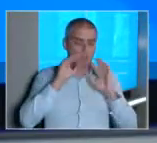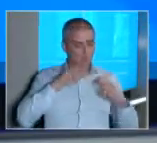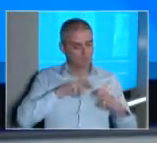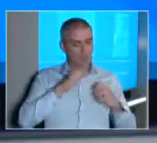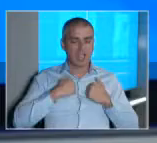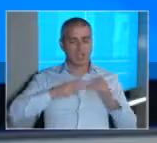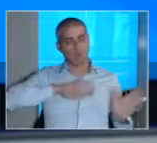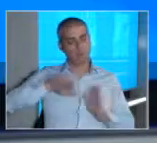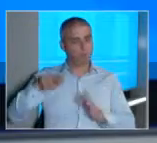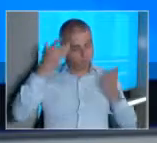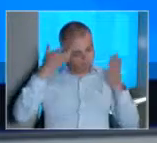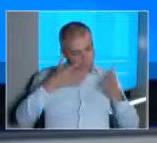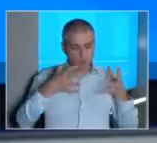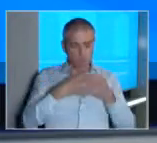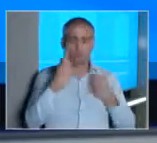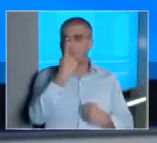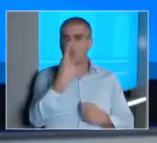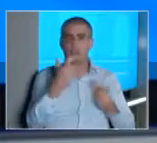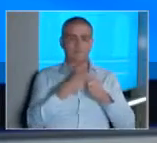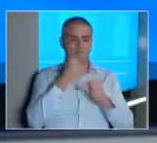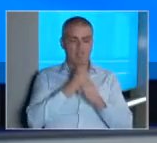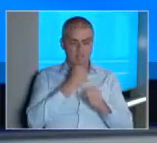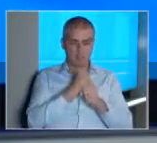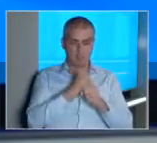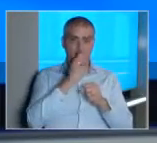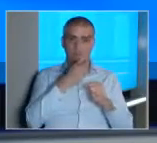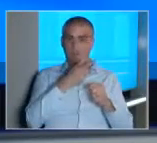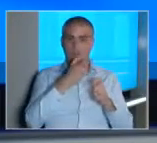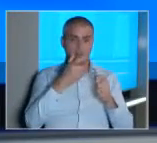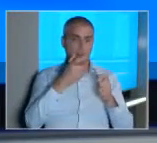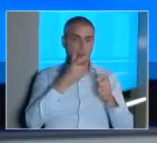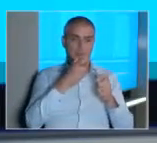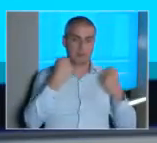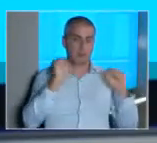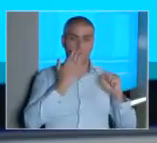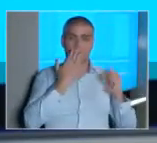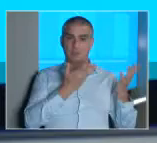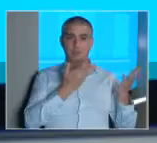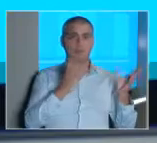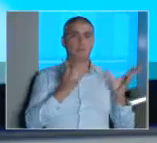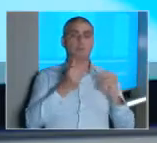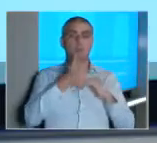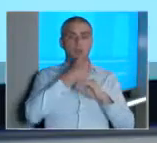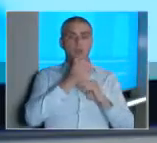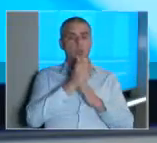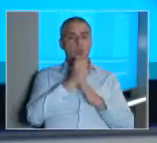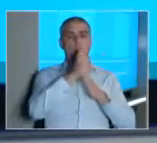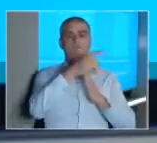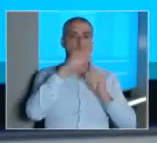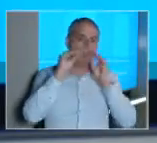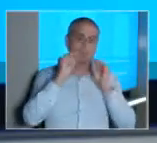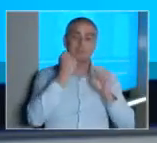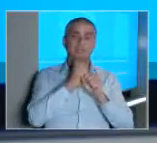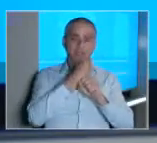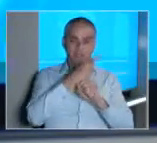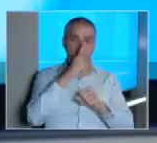לשים את האגו בצד, להיות בגוש אחד של מפלגת העבודה והמפלגה הדמוקרטית בראשותו, בהובלת אמיר פרץ. אם הם יעשו